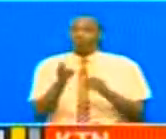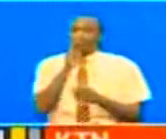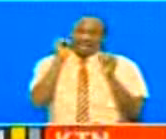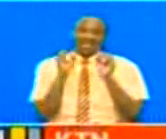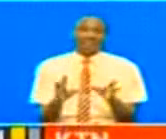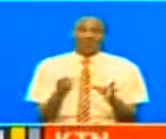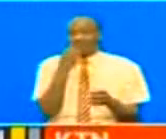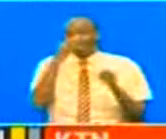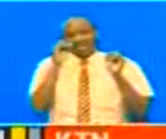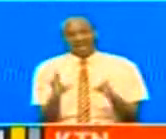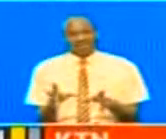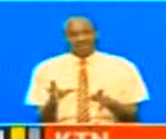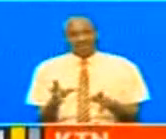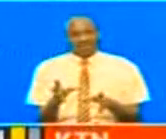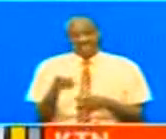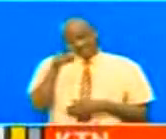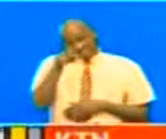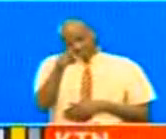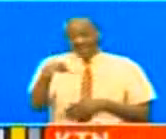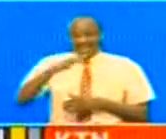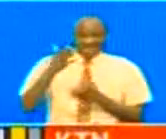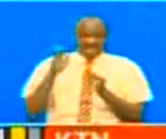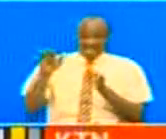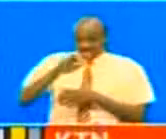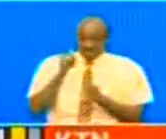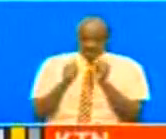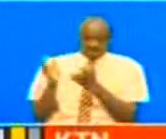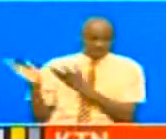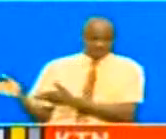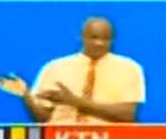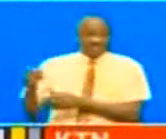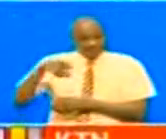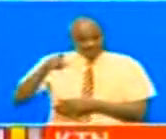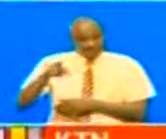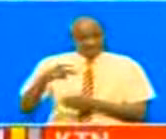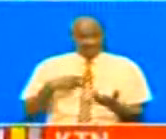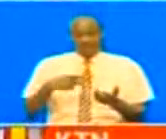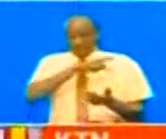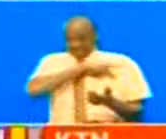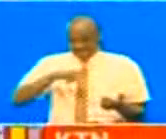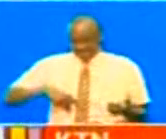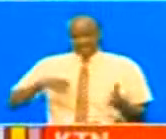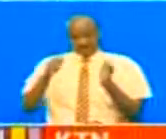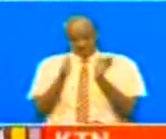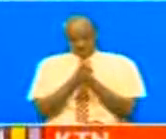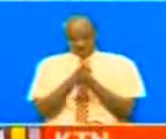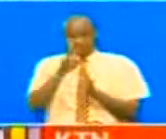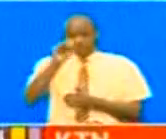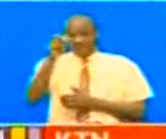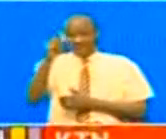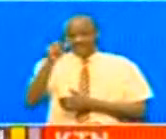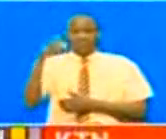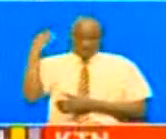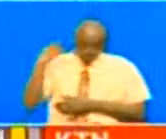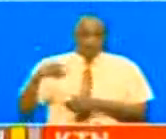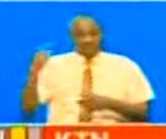Hii ni hifadhi ya Ingwasi. Umaarufu wake unatokana na kuwa Prince William Wales na mkewe Kate Middleton walizuru hapa